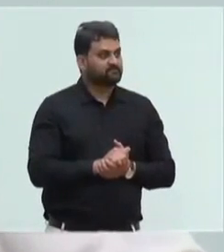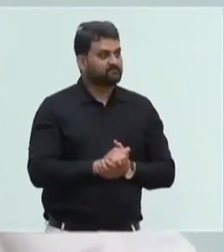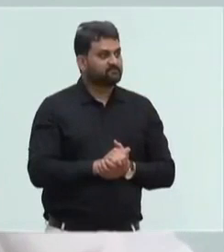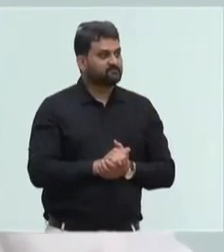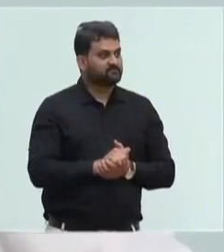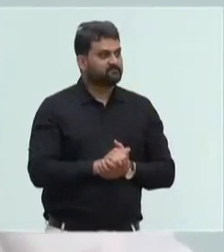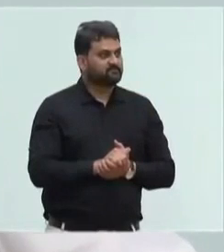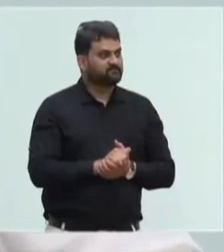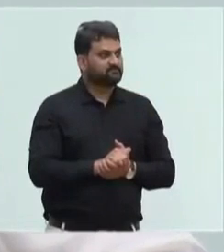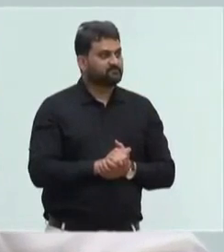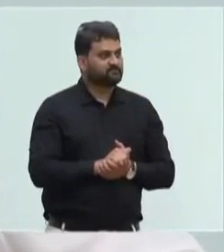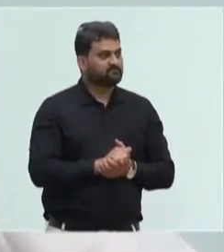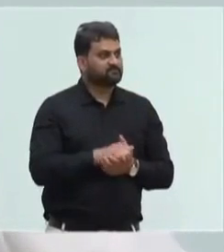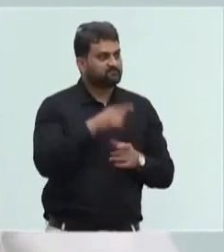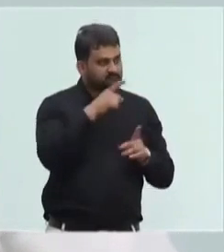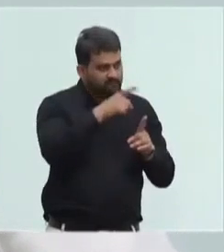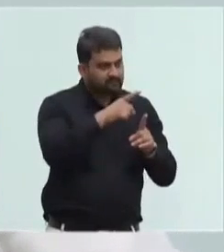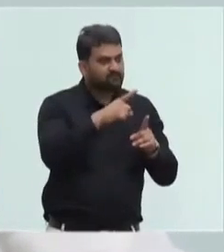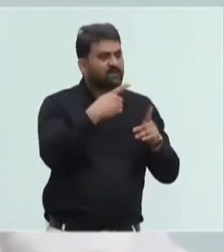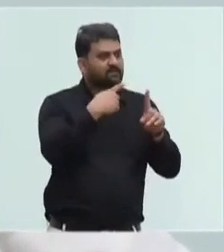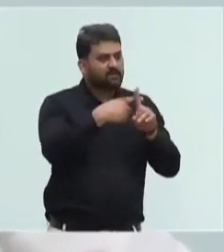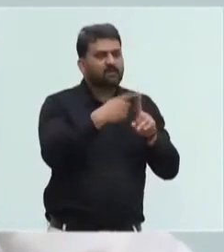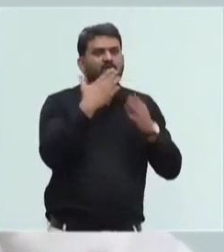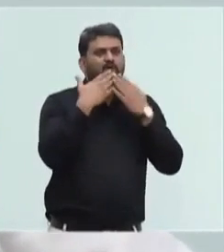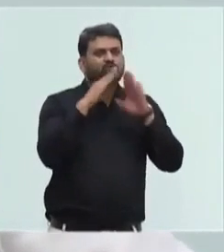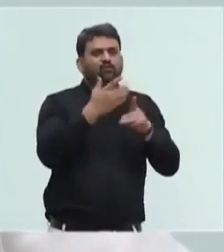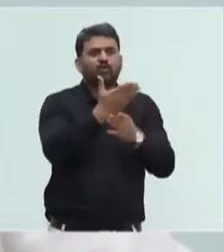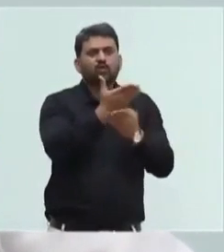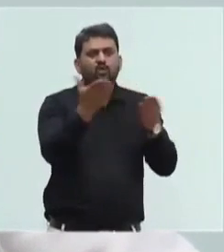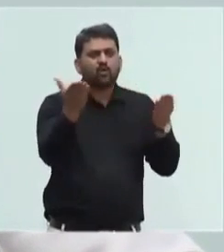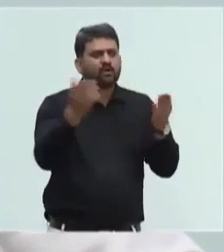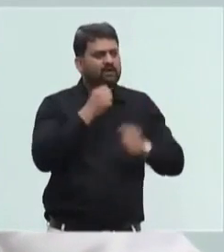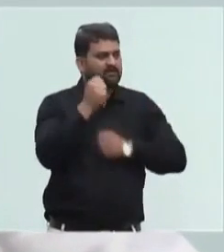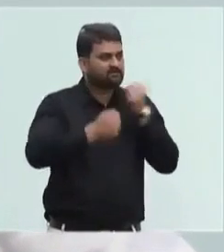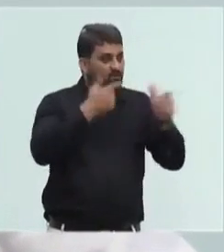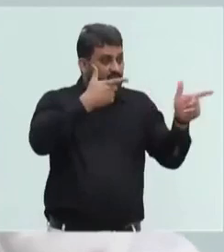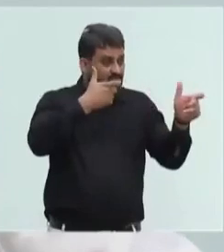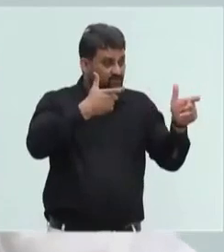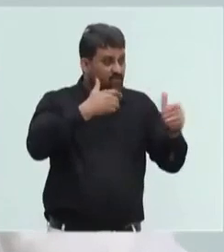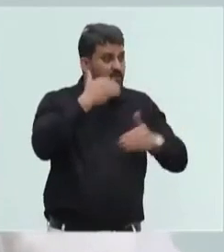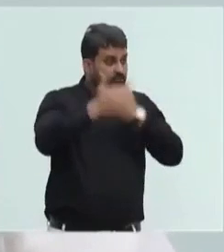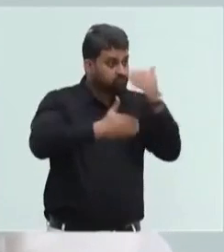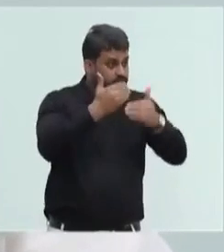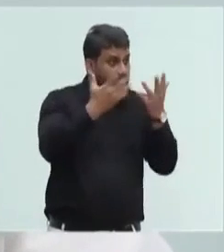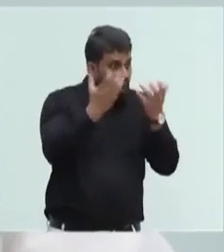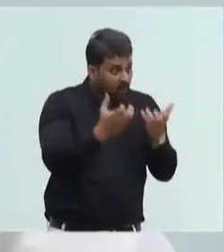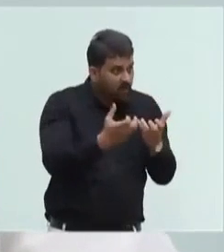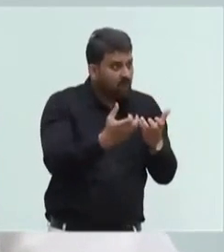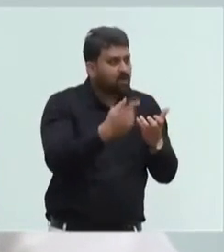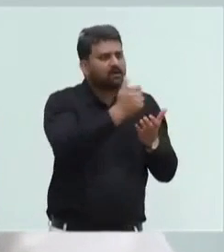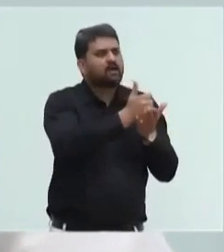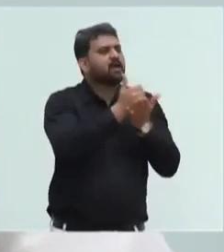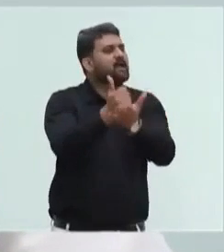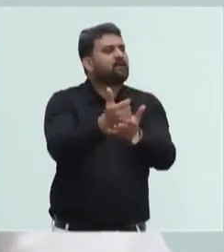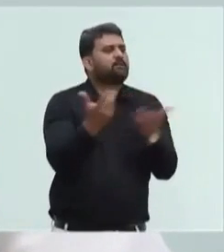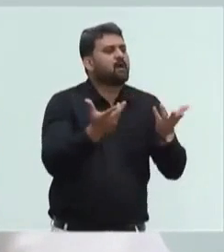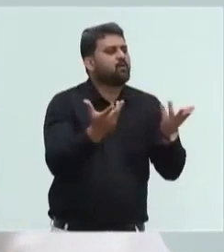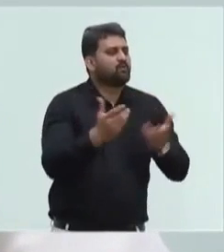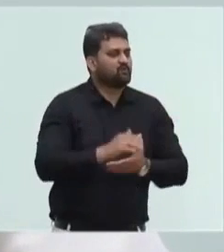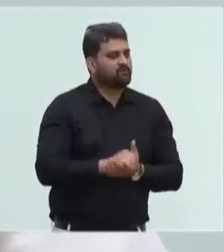आप और विद्यार्थी जो चाहते हैं इस खेल में आगे बढ़ना, आप उनकी क्या मदद कर सकते